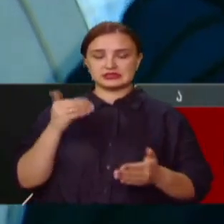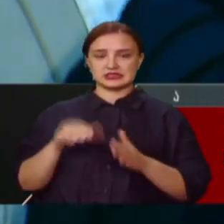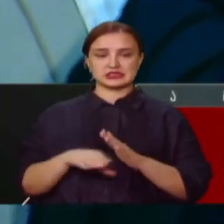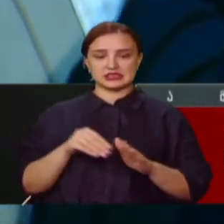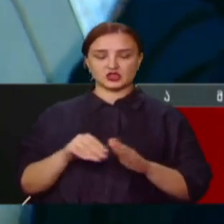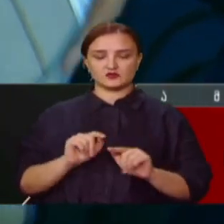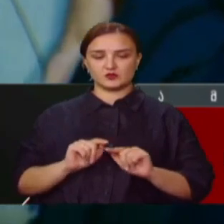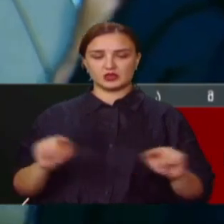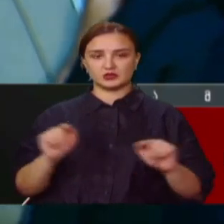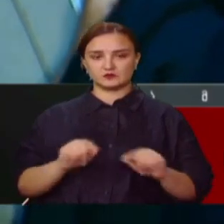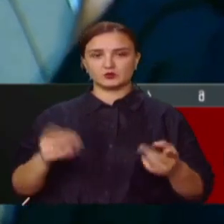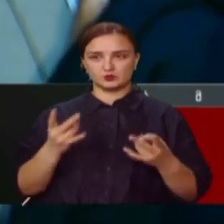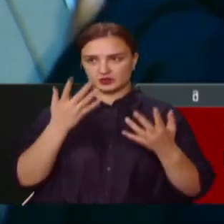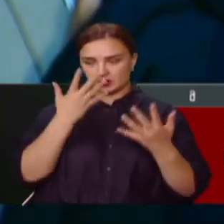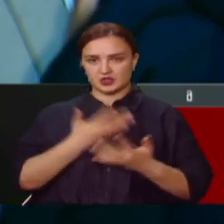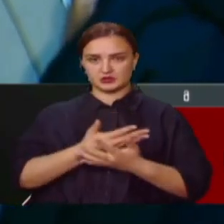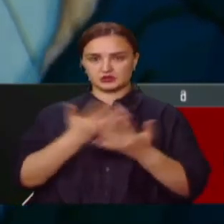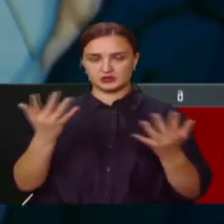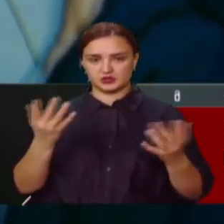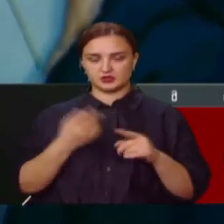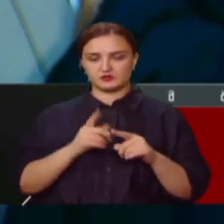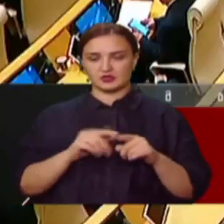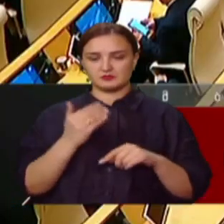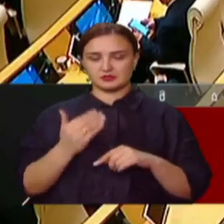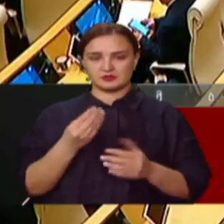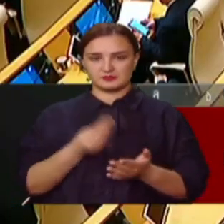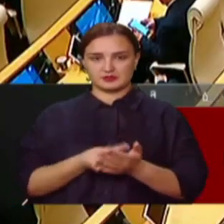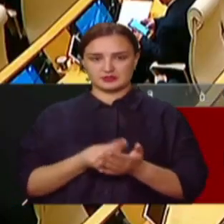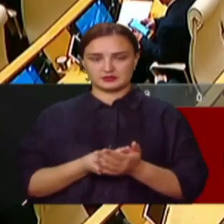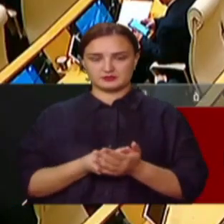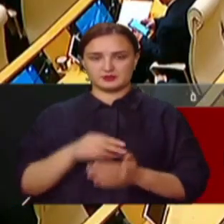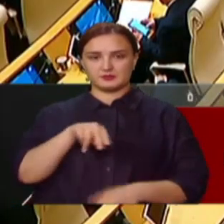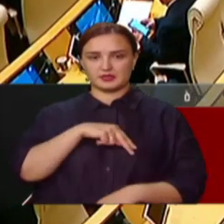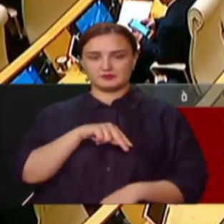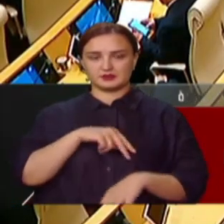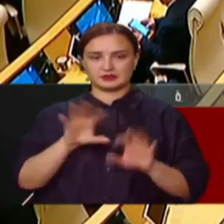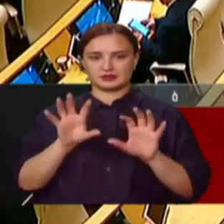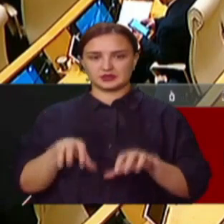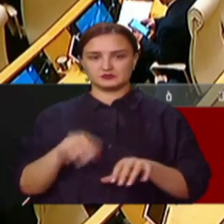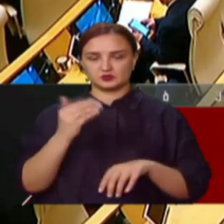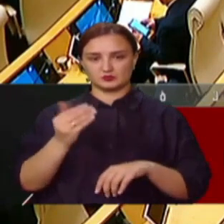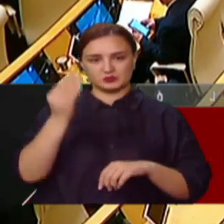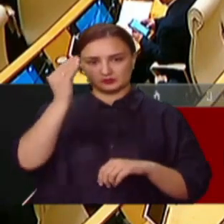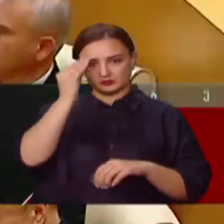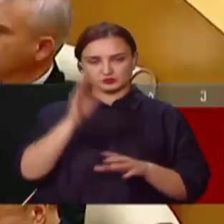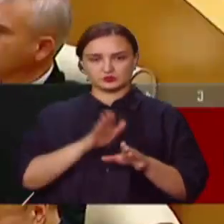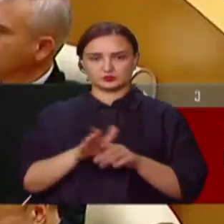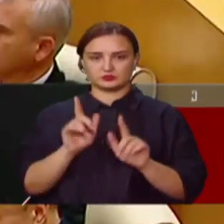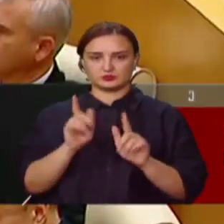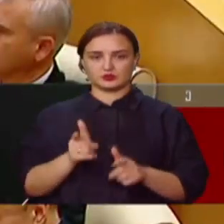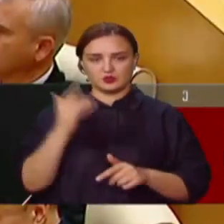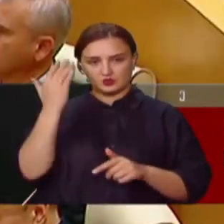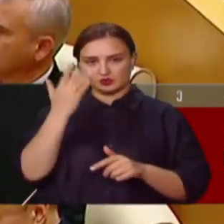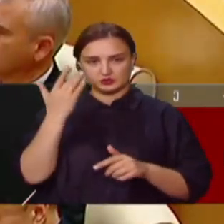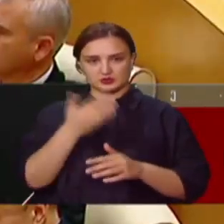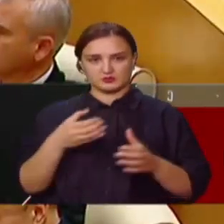არის, მაშინ უნდა გაასაჯაროს ამისი ფინანსები. პარლამენტის თავმჯდომარის პოზიციას სრულად იზიარებს